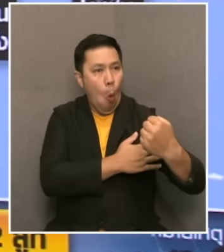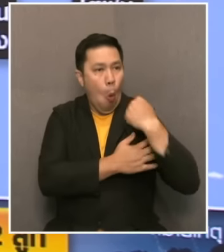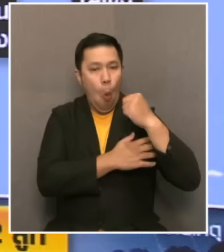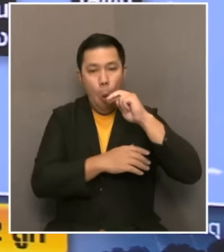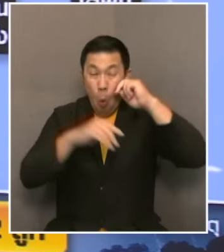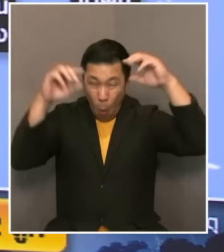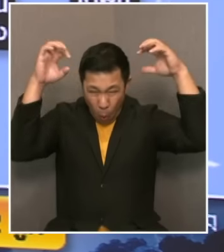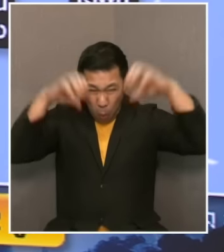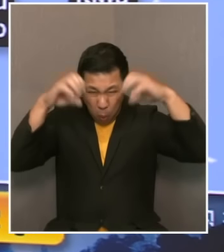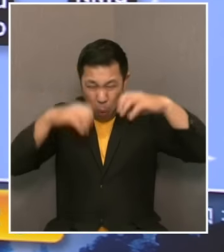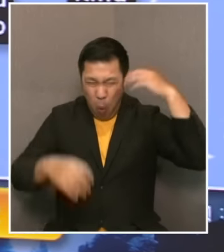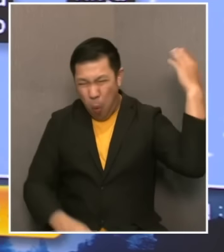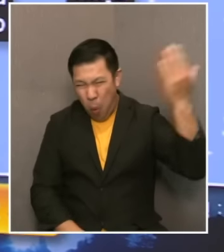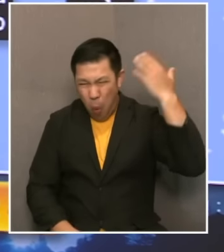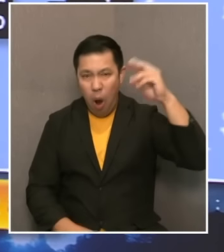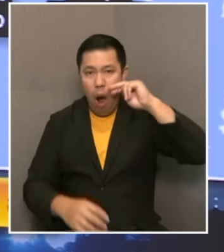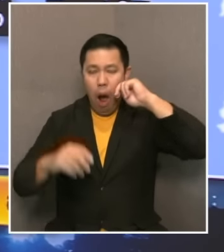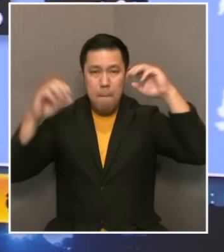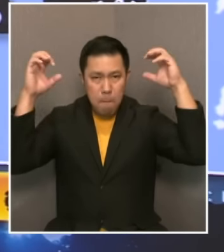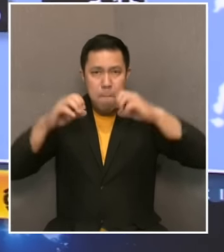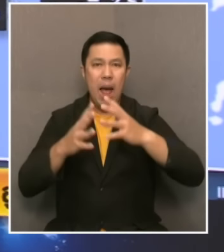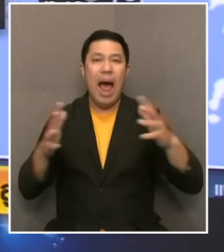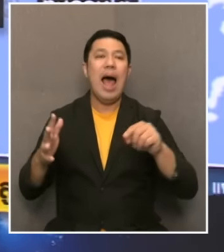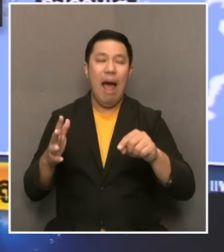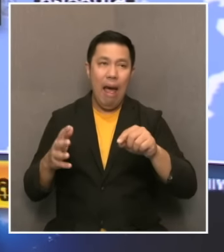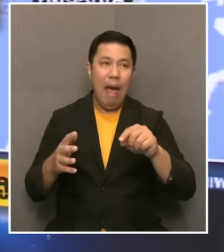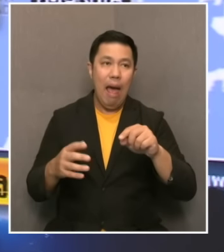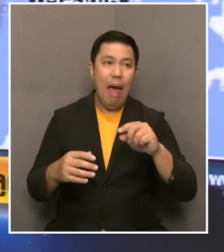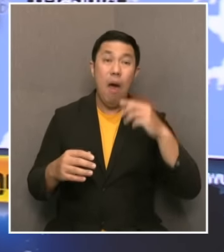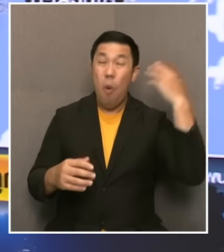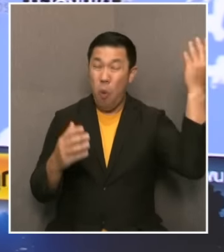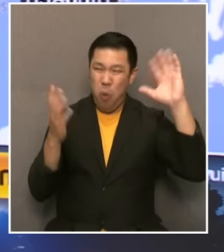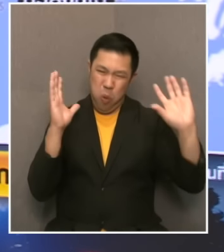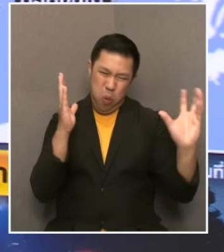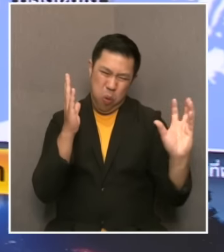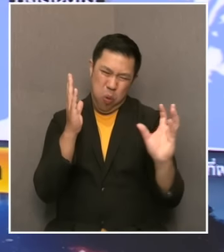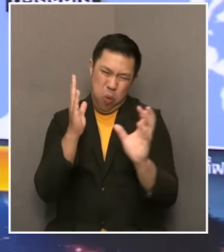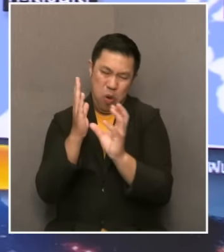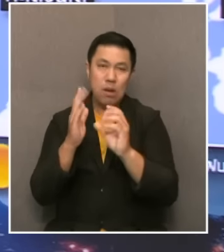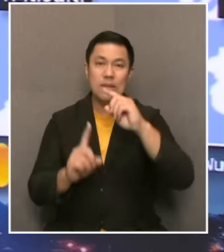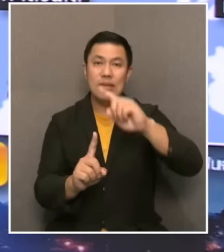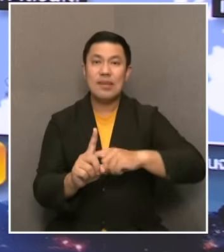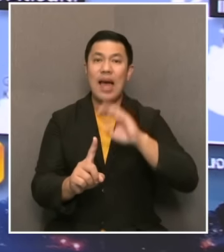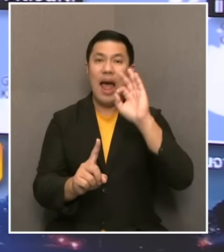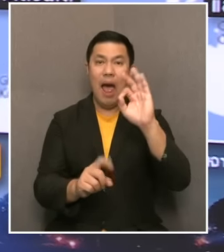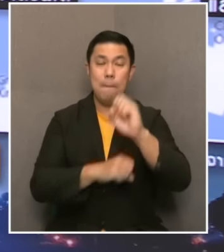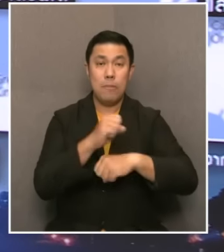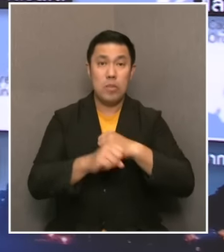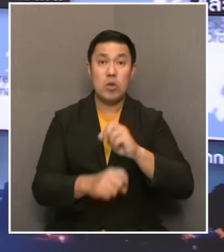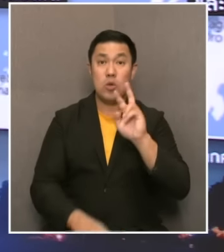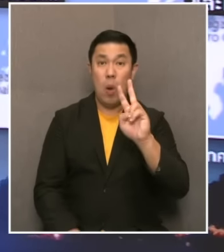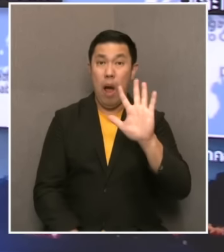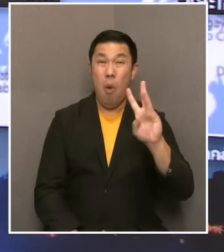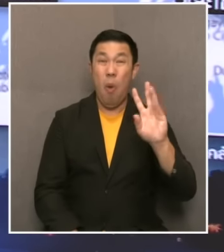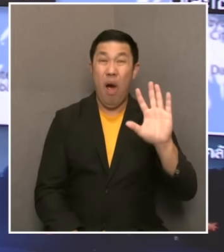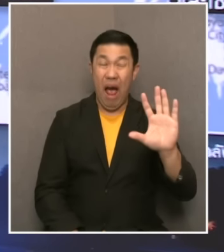พร้อมกับพายุลูกนี้แม้ว่าพายุโนรูจะพัดถล่มเข้ามานะครับในช่วงเดือนกันยายนปี2565แ